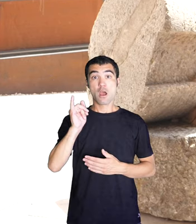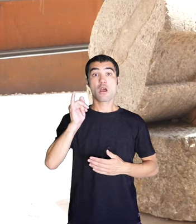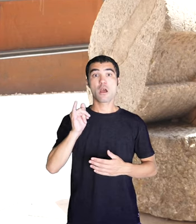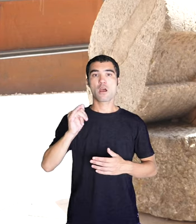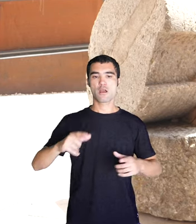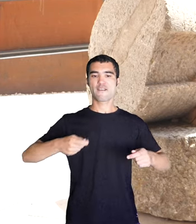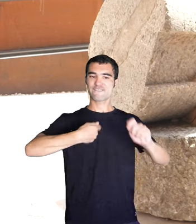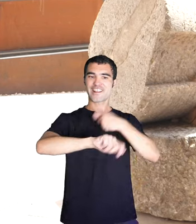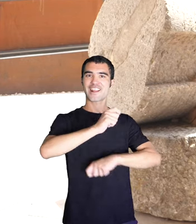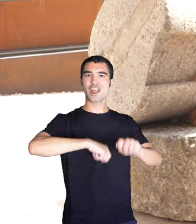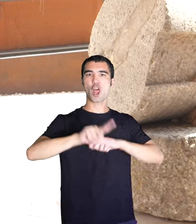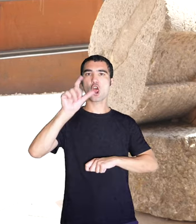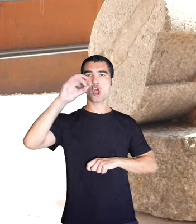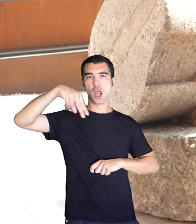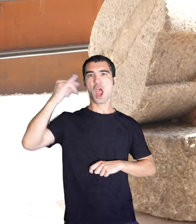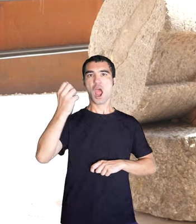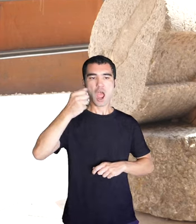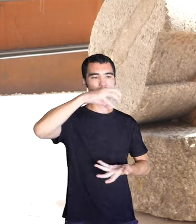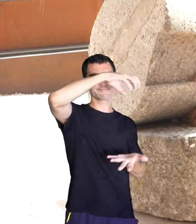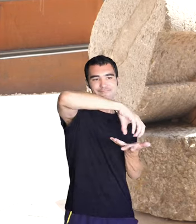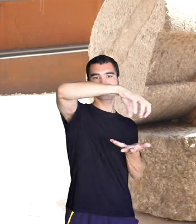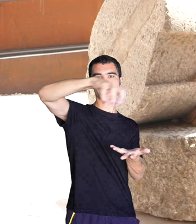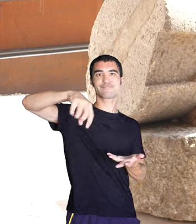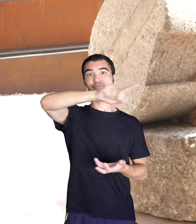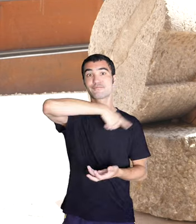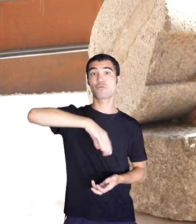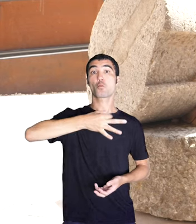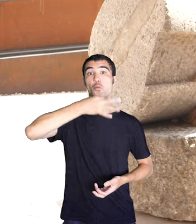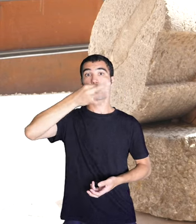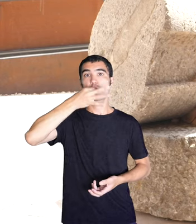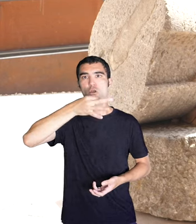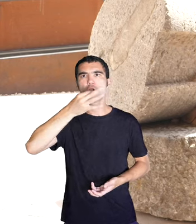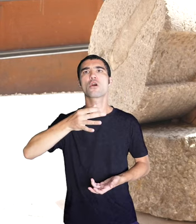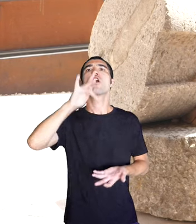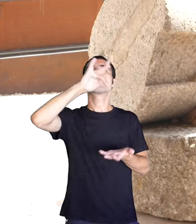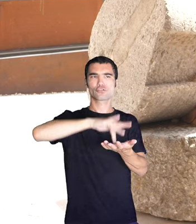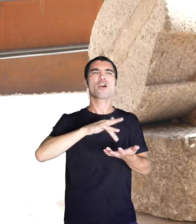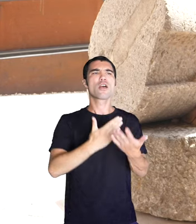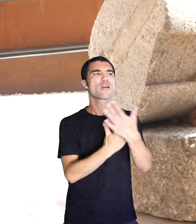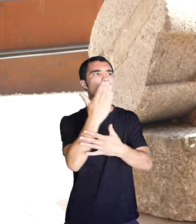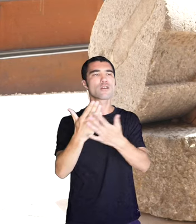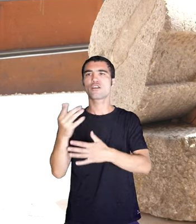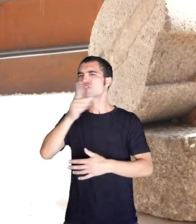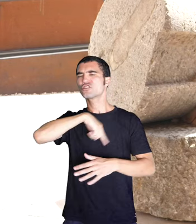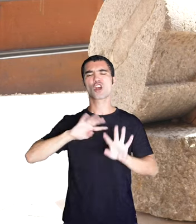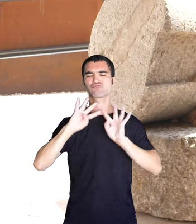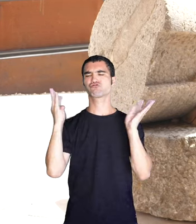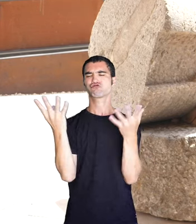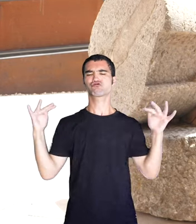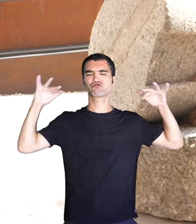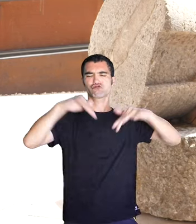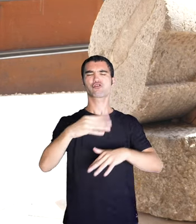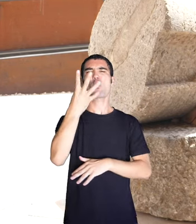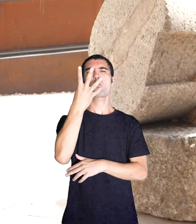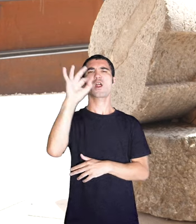la llonja ve, allà on tenien les casetes, pues, sora baixa, allà hi havia dies que ens reuníem 40